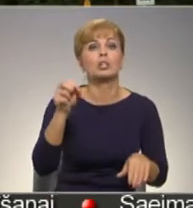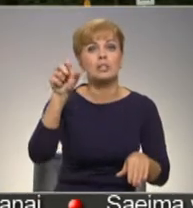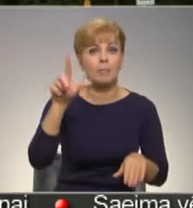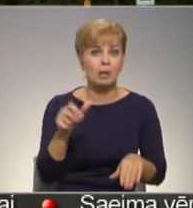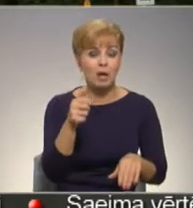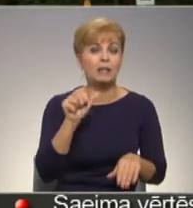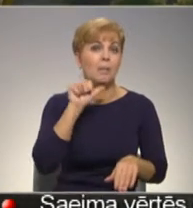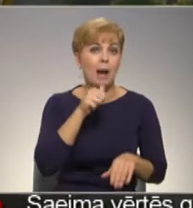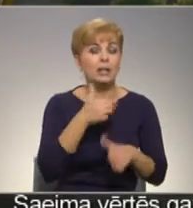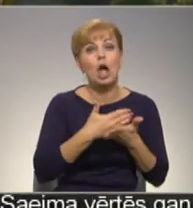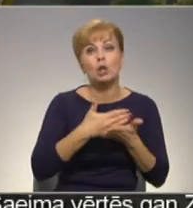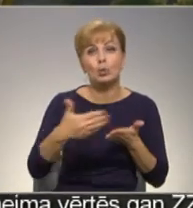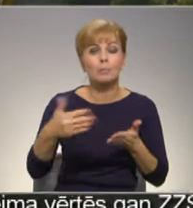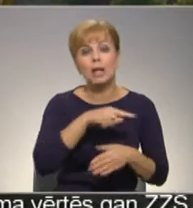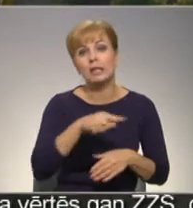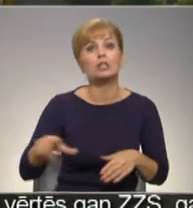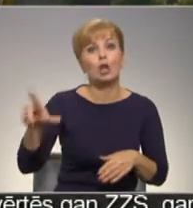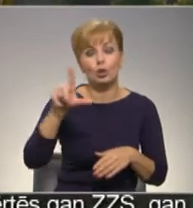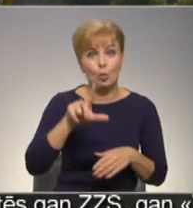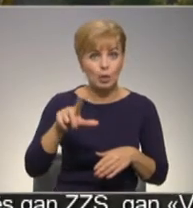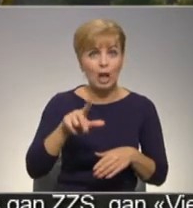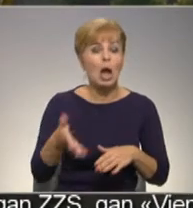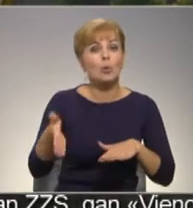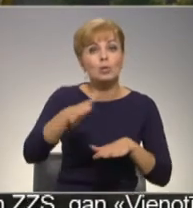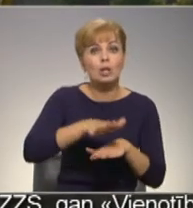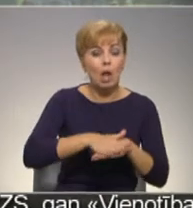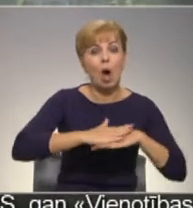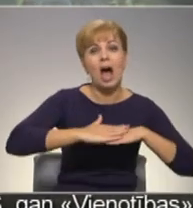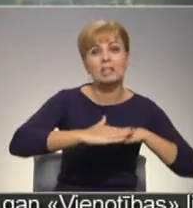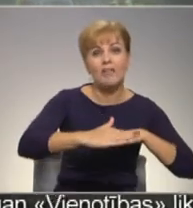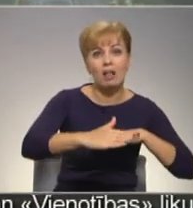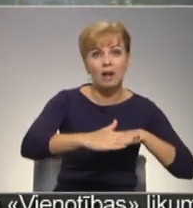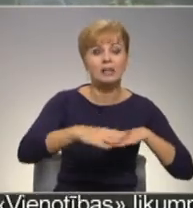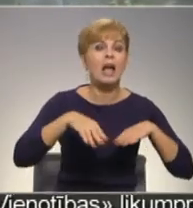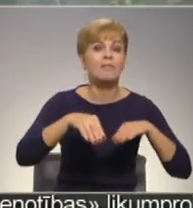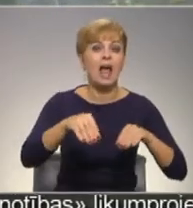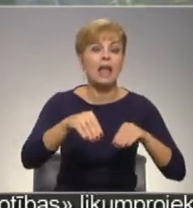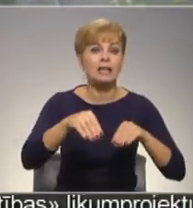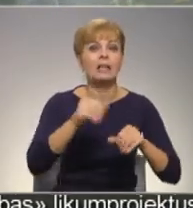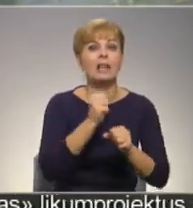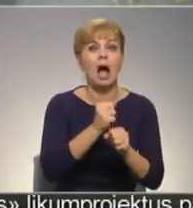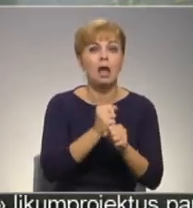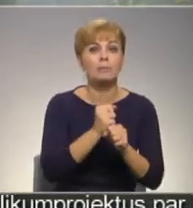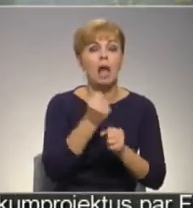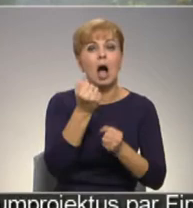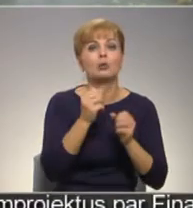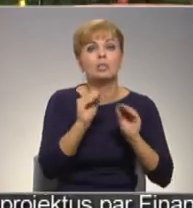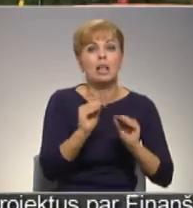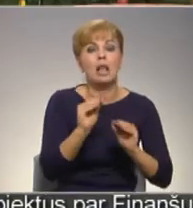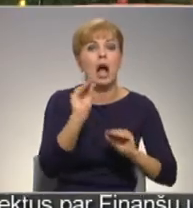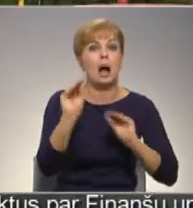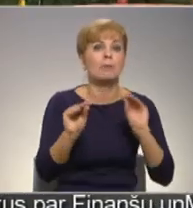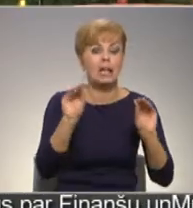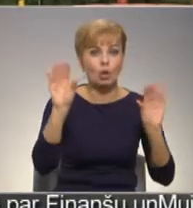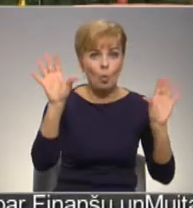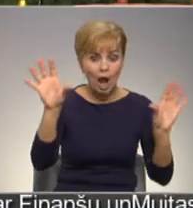2017. Gada maijā un turpināsies līdz jūlijam, kad tiks uzklāta asfalta virskārta, veikti apdares darbi un uzstādīts autoceļa aprīkojums. Ziem